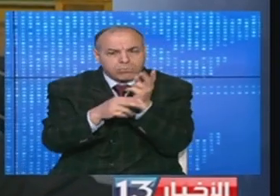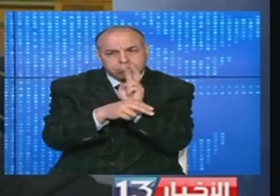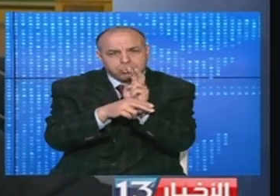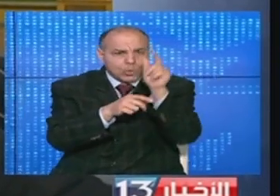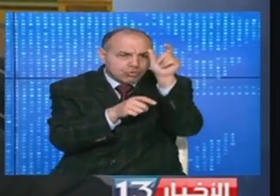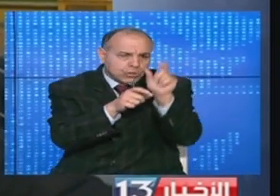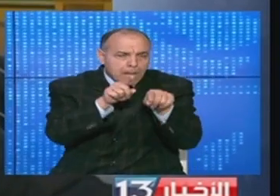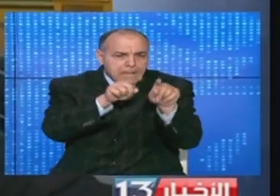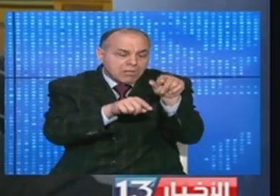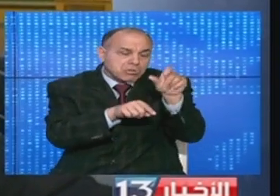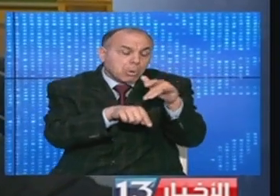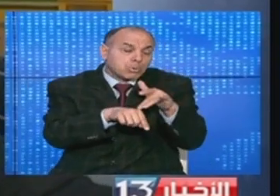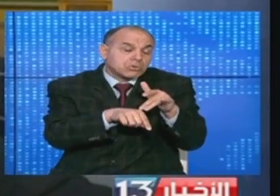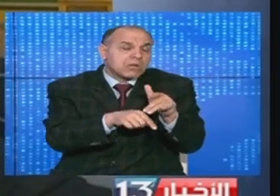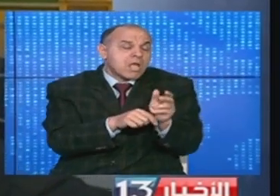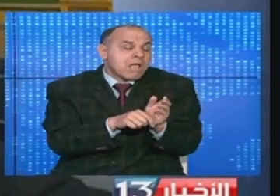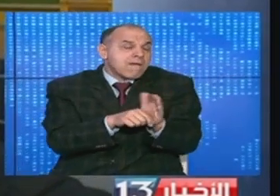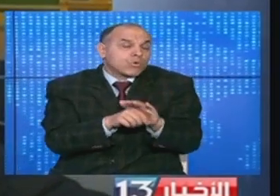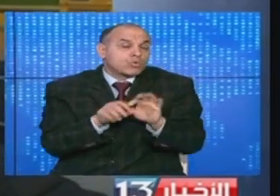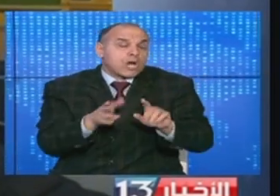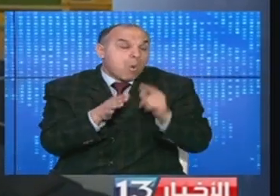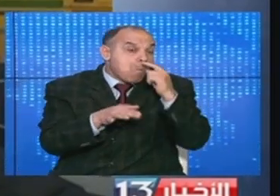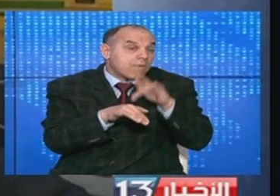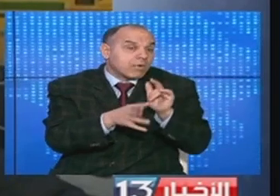بالنسبه للبعض ممكن الحاملين للفيروس